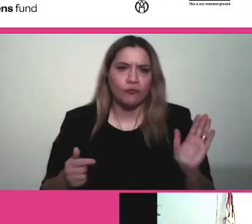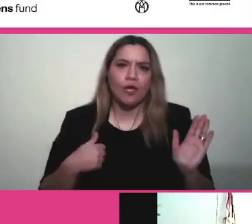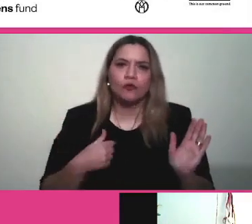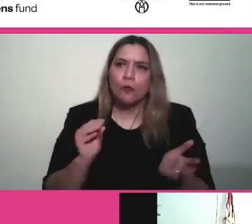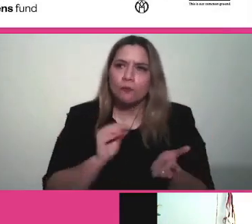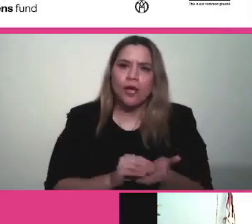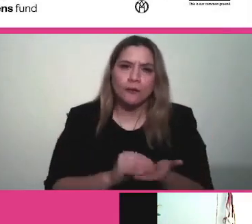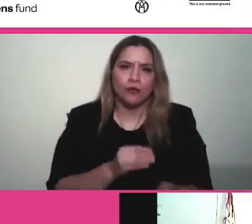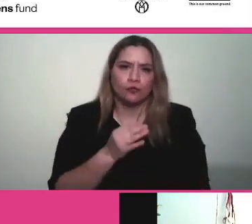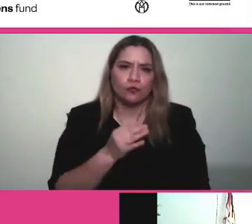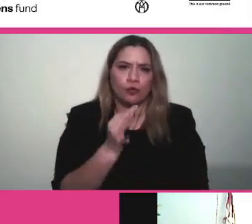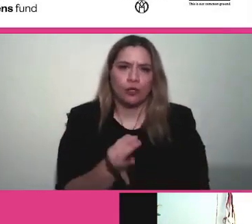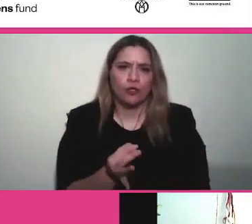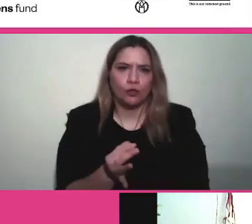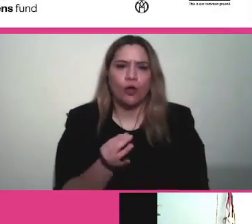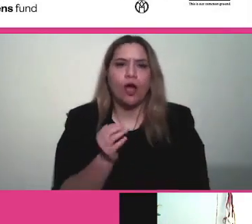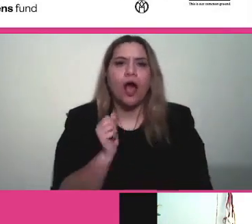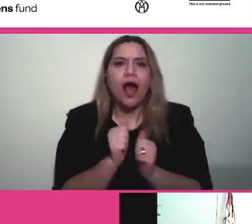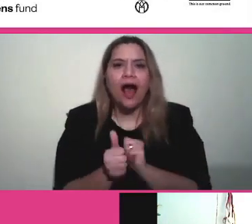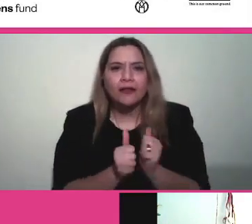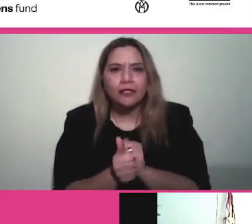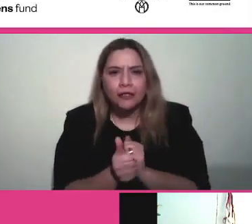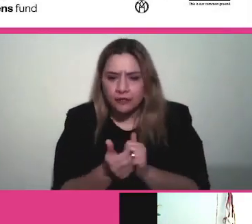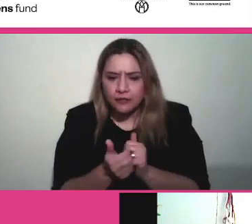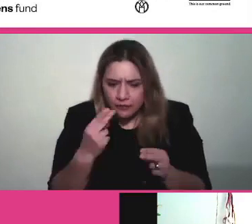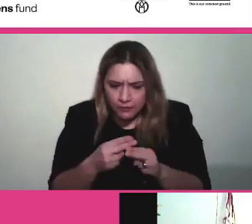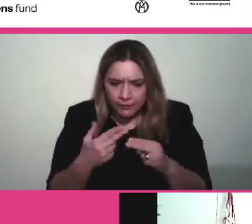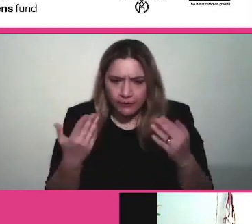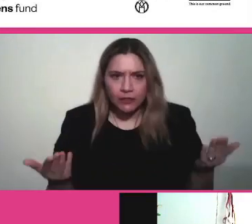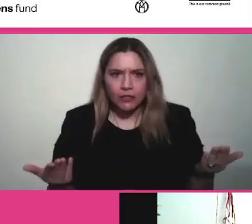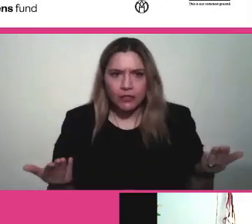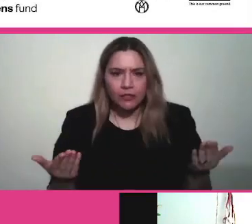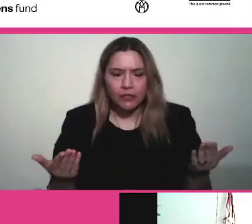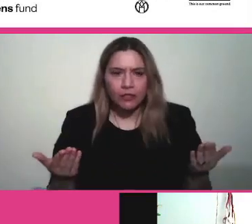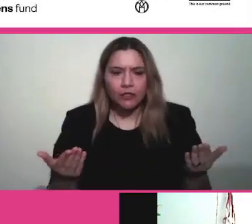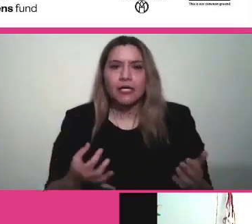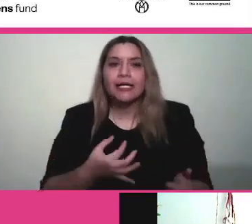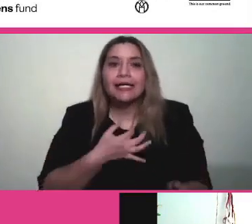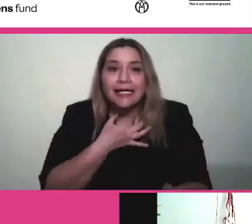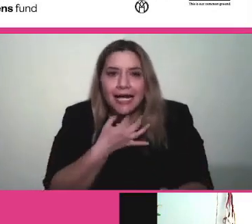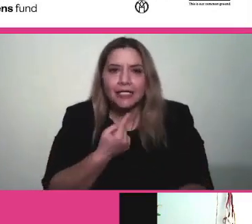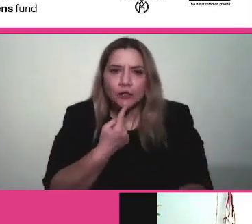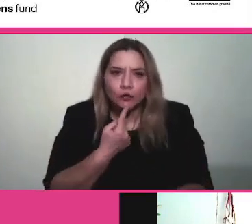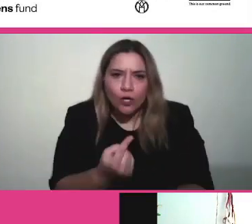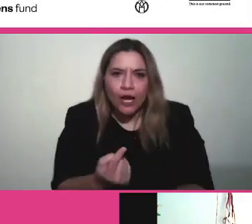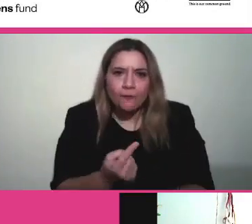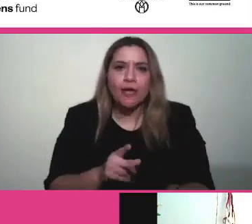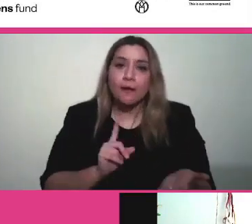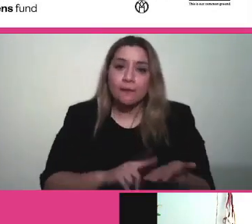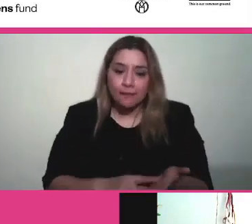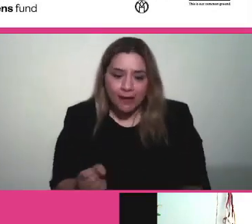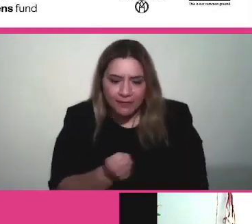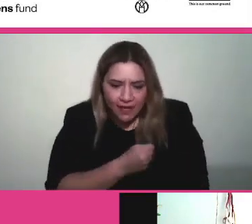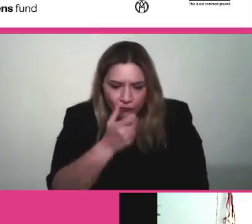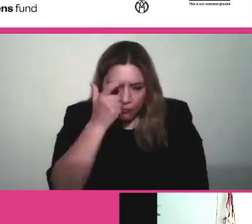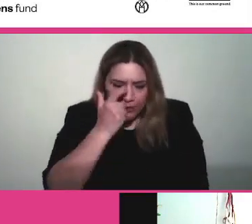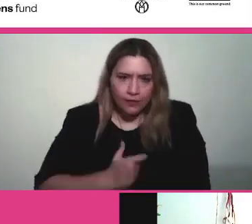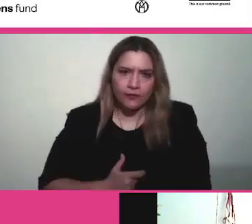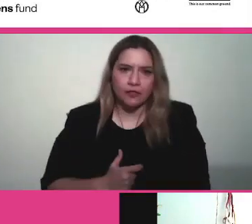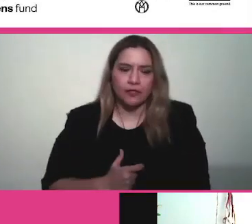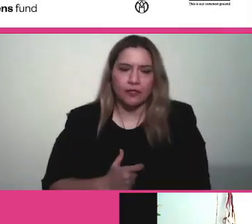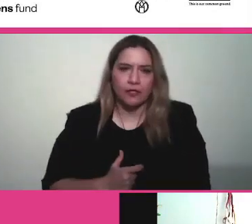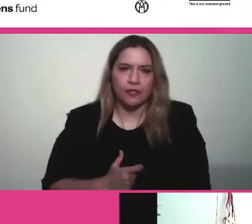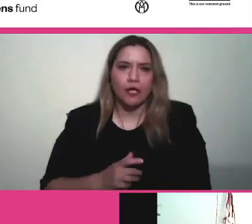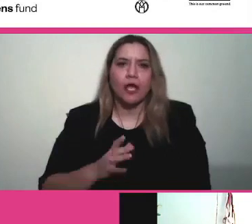το ότι πλέον οι αθλητές μετράμε. Χρειάζεται να το λέμε και να το πιστεύουμε και ίδιοι, ότι κάθε